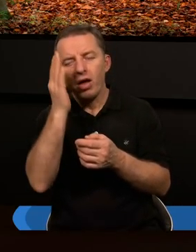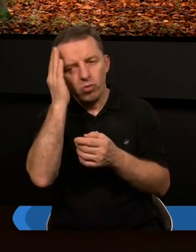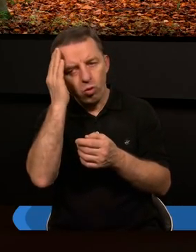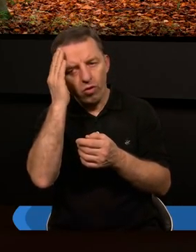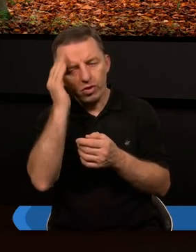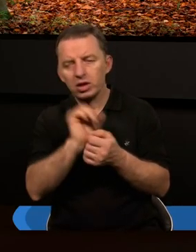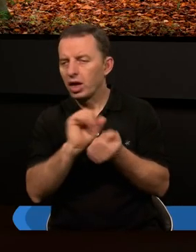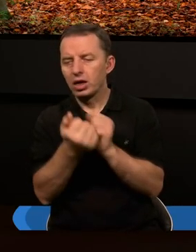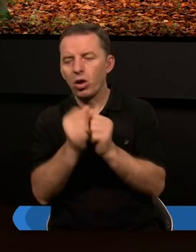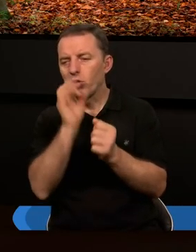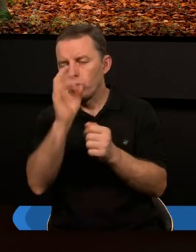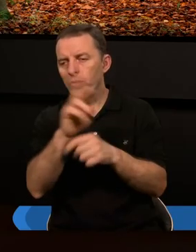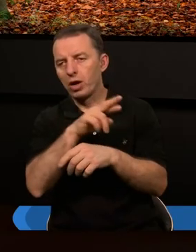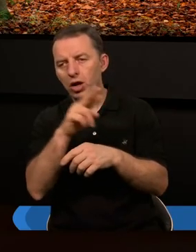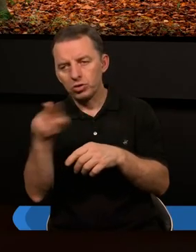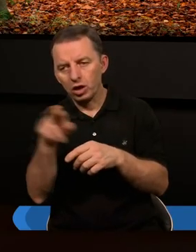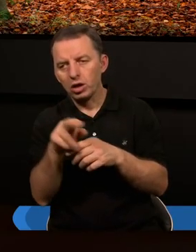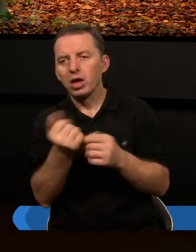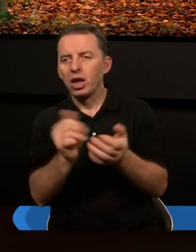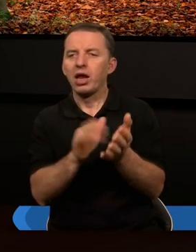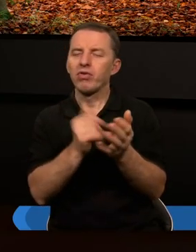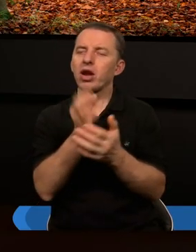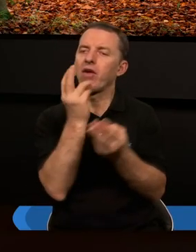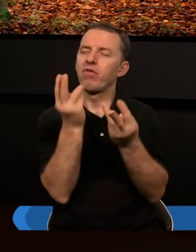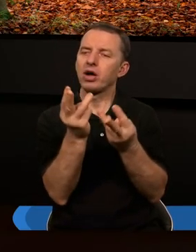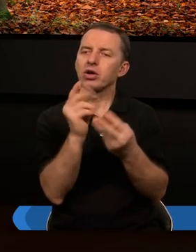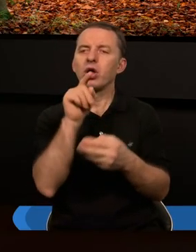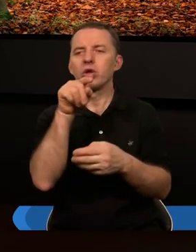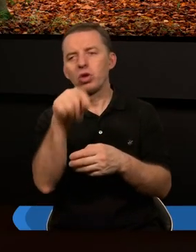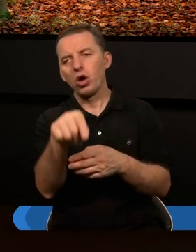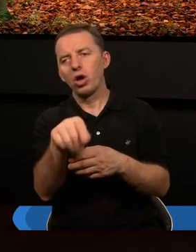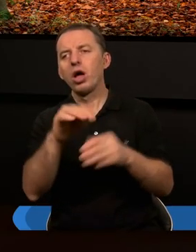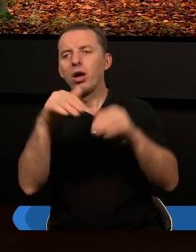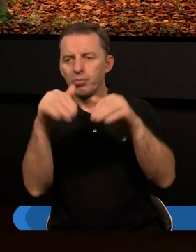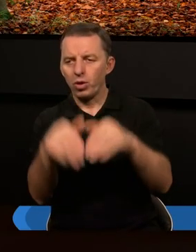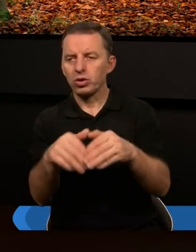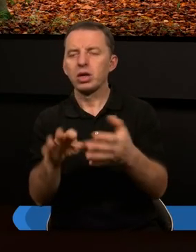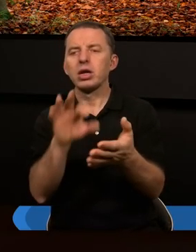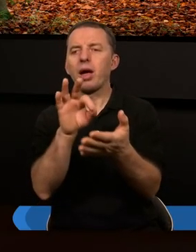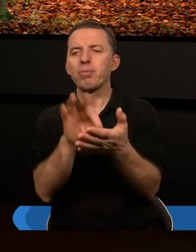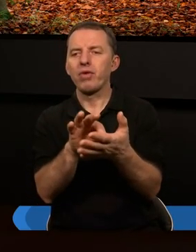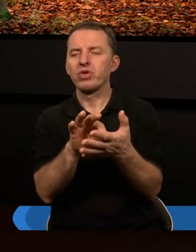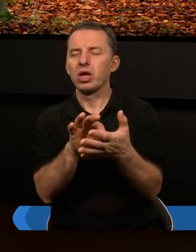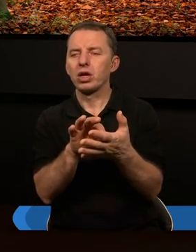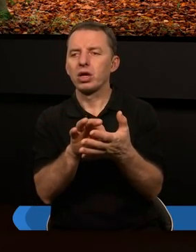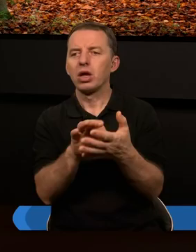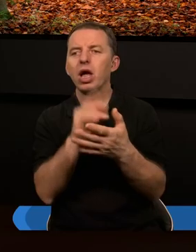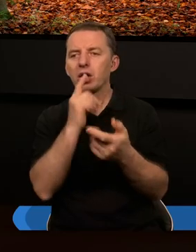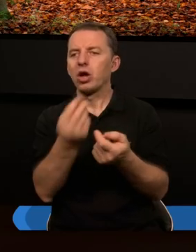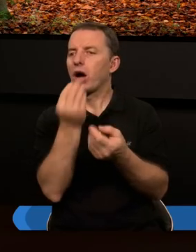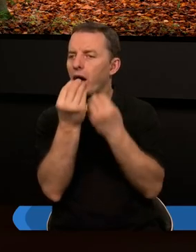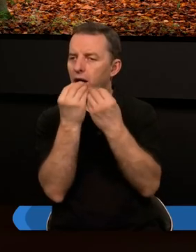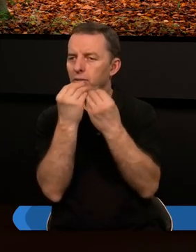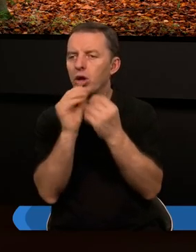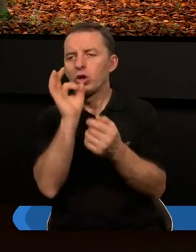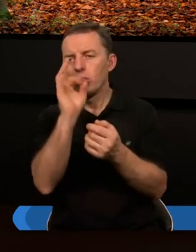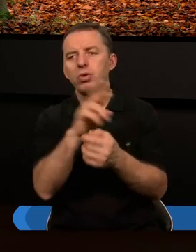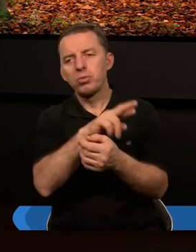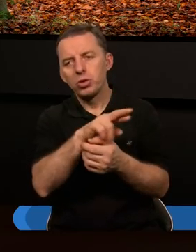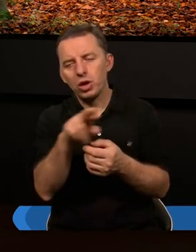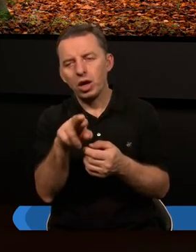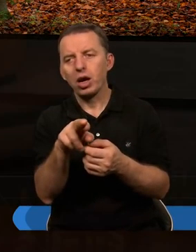głowie nie są dobre rzeczy. To jest niezwykle ważne. I to, co może nam zapewnić? To, że się karmimy dobrymi